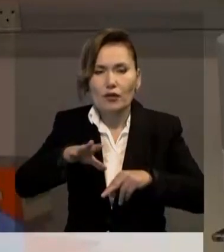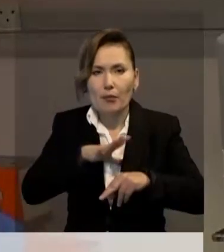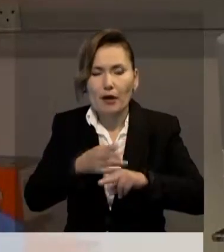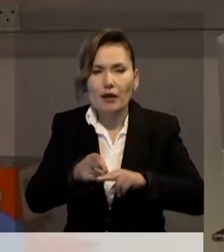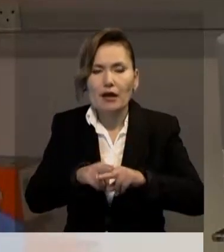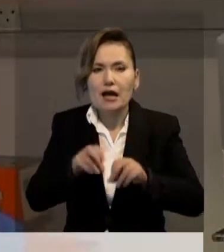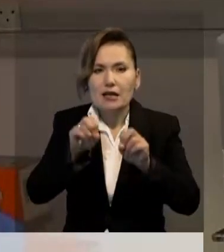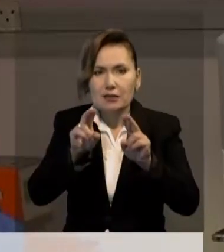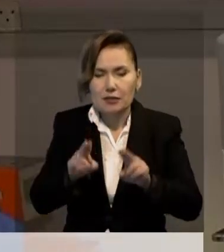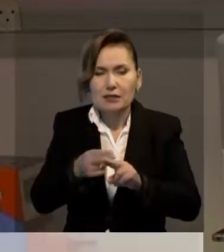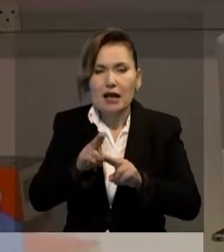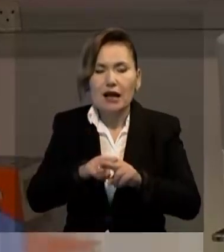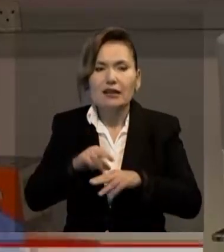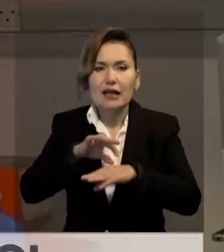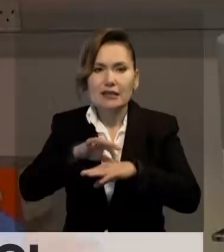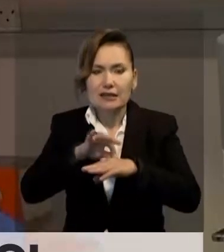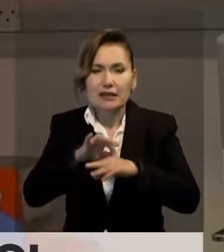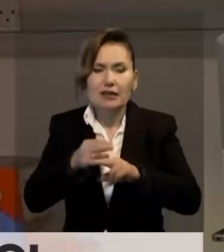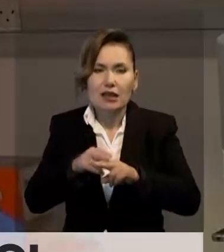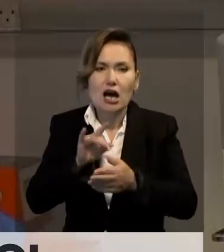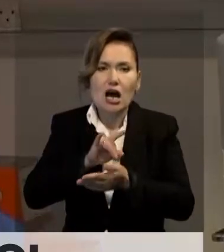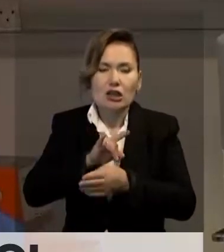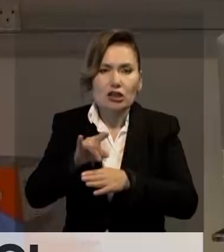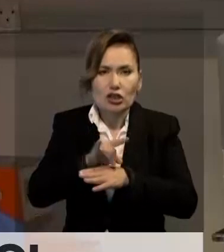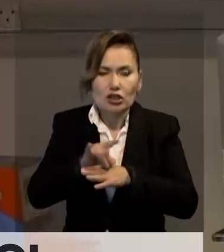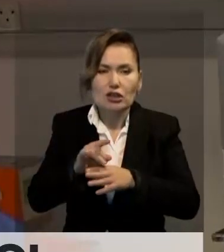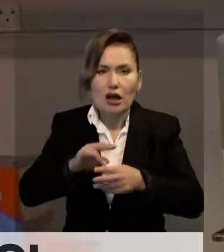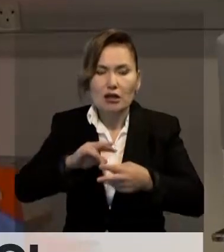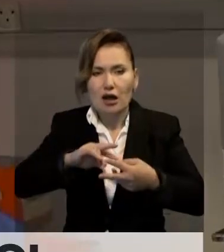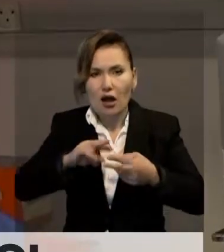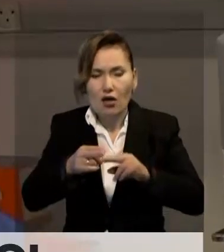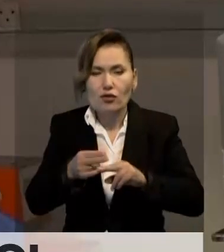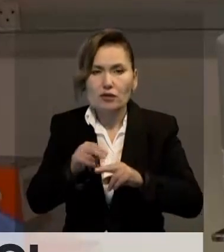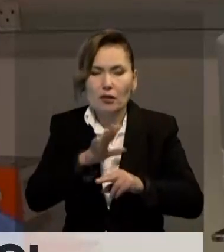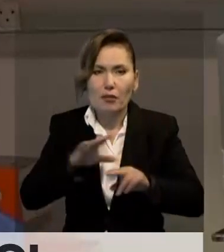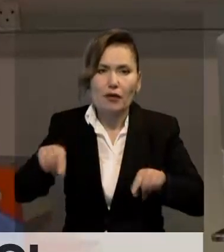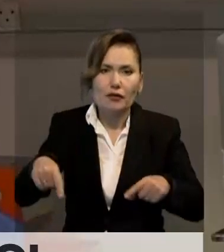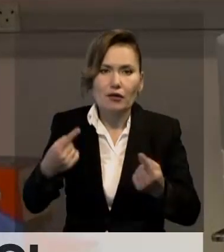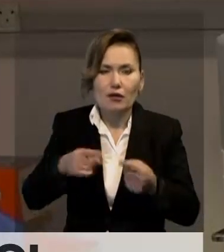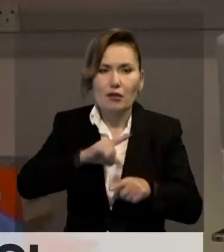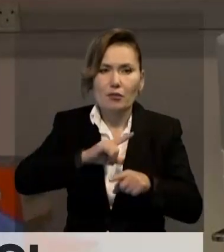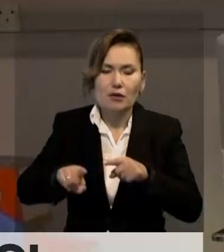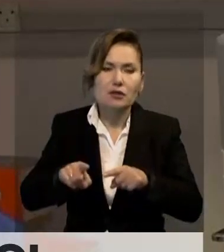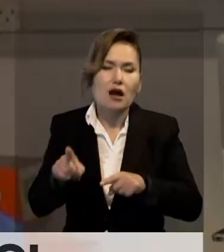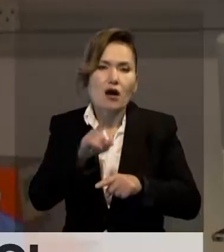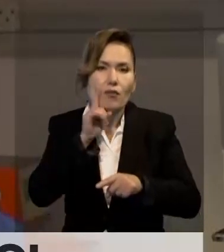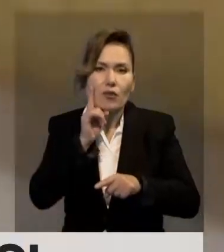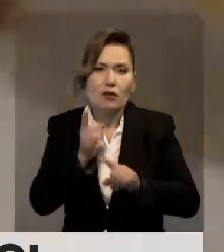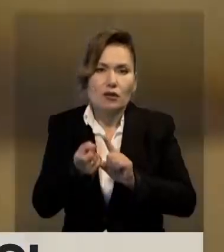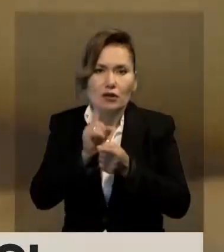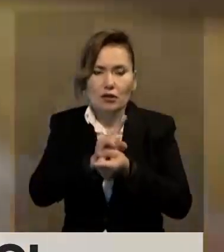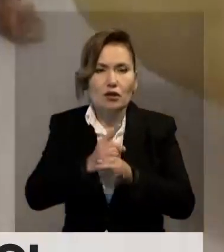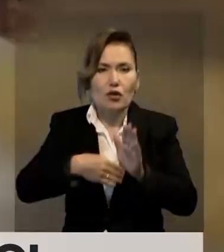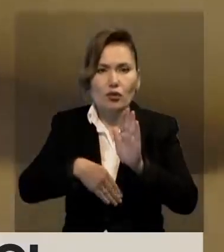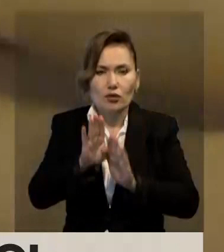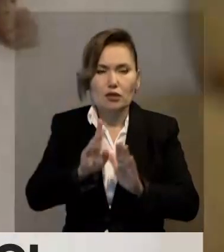ауыр иммунодефициті бар терін алдық. Тері жасара бастағанын көріп таңғалдық. Өзін өзі қалпына келтіре бастады. Дақтары жоғалып кетті.